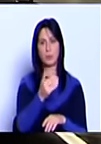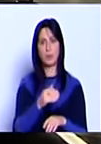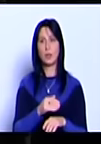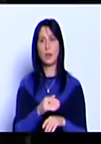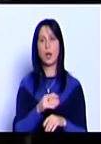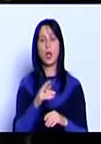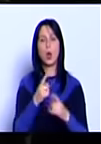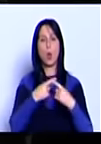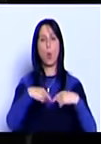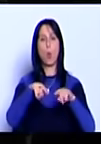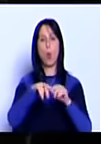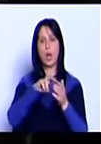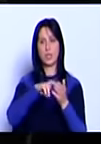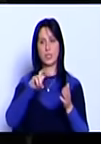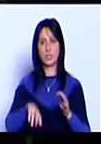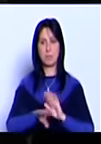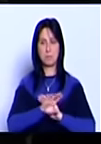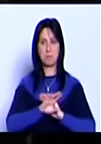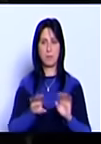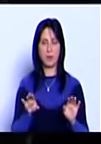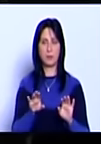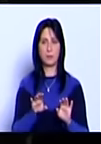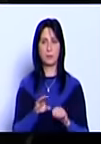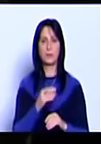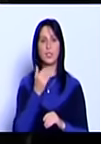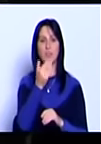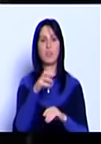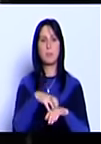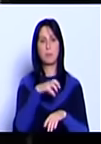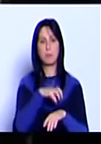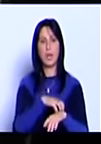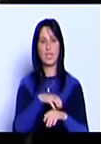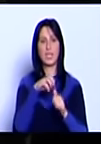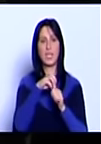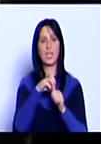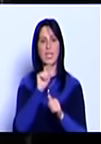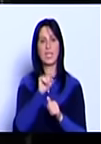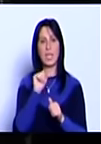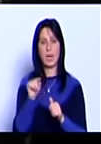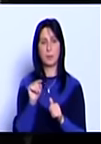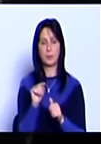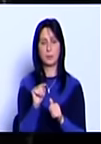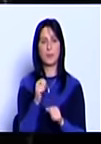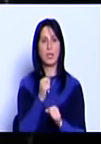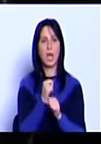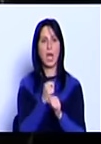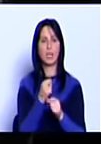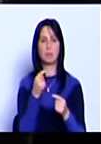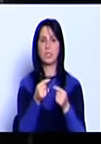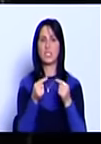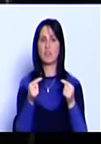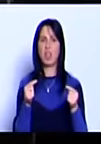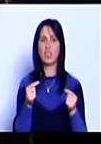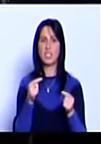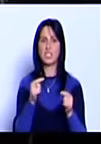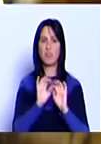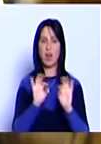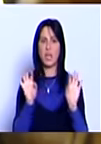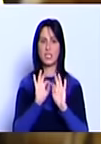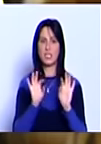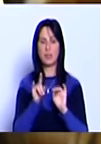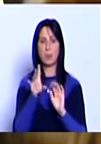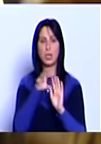ქვია. კოალიციიდან წამოსვლის შემდეგ თქვენი პარტიის ლიდერები აკეთებენ სხვადასხვა შინაარსის